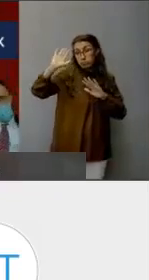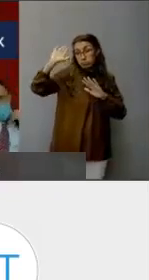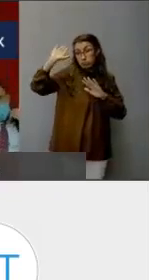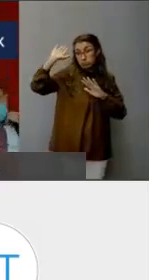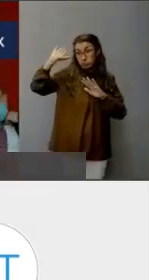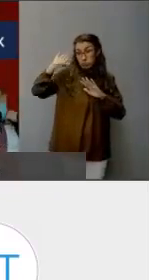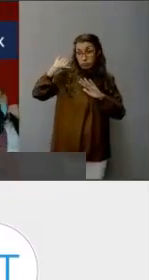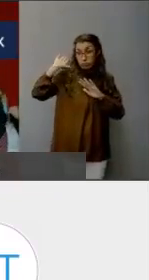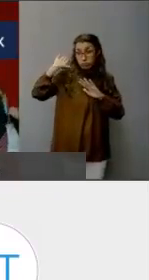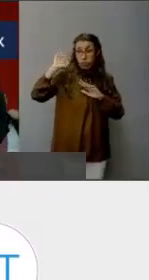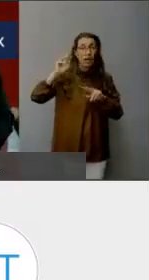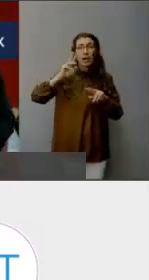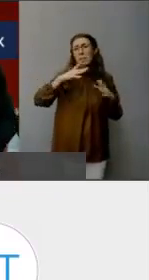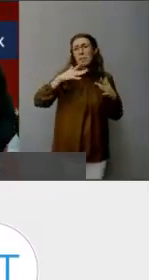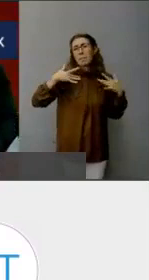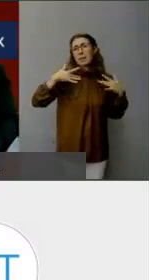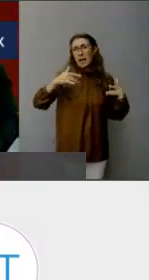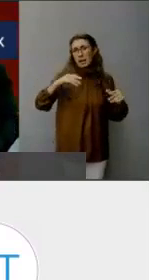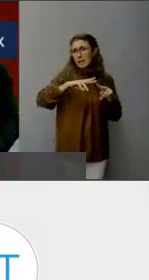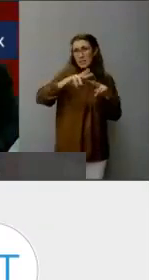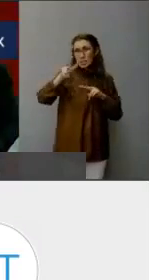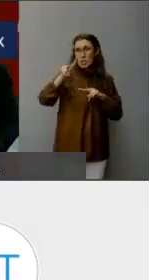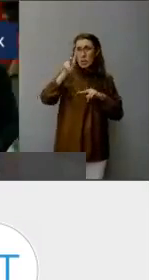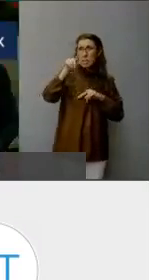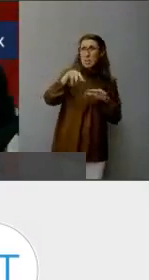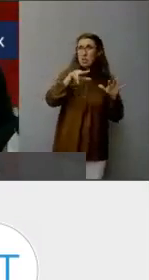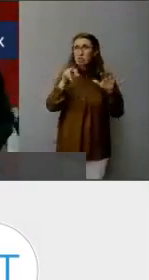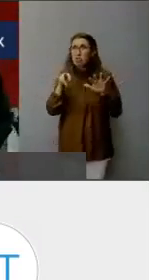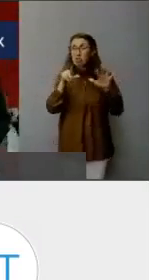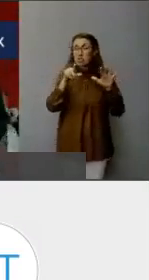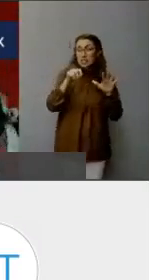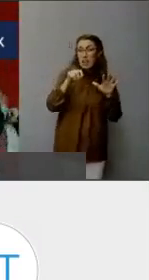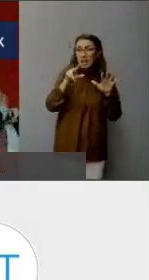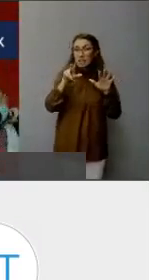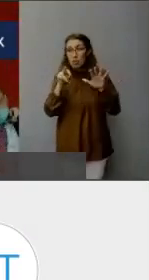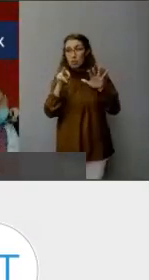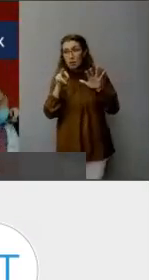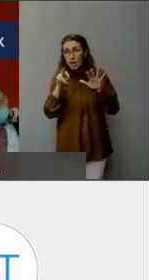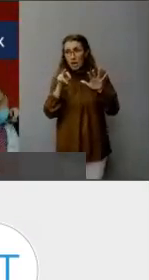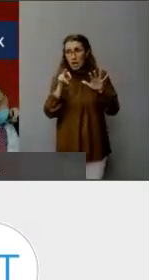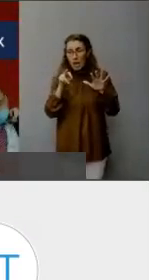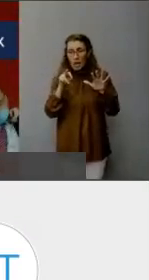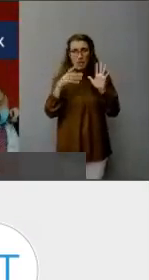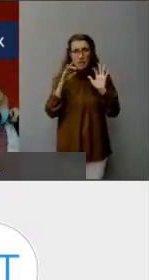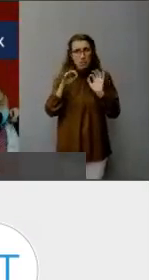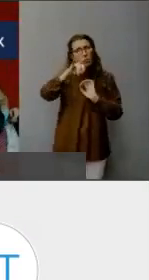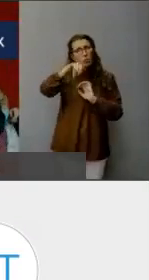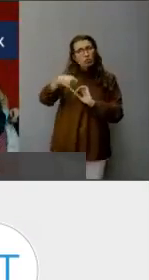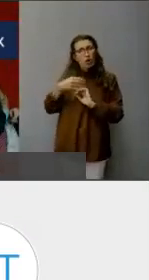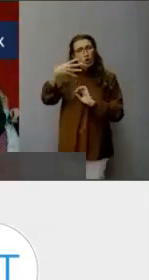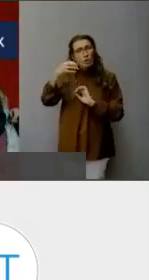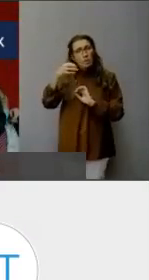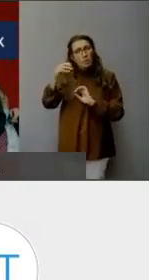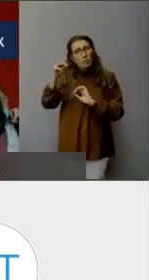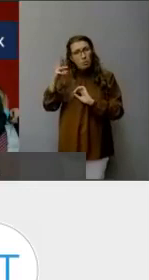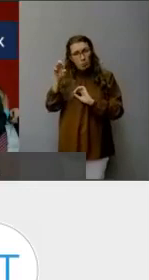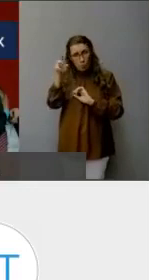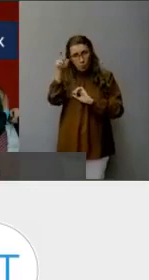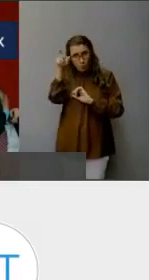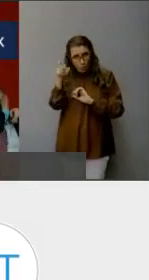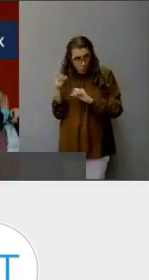ha perso il 1870 80 in quegli anni di john moore quello che le ha fondato e